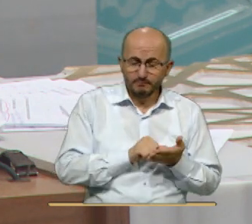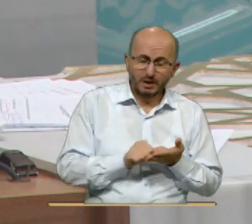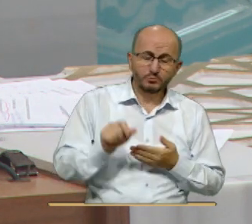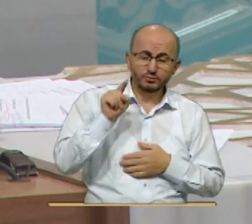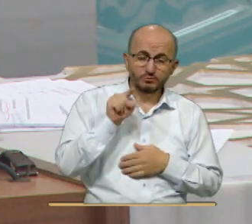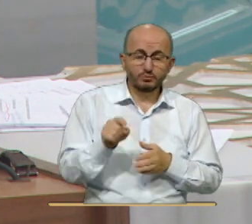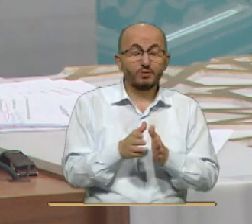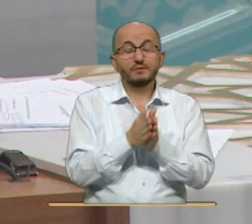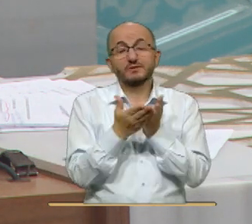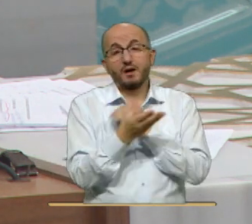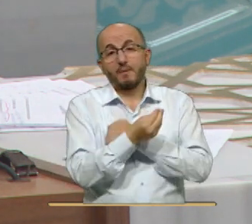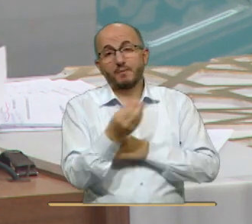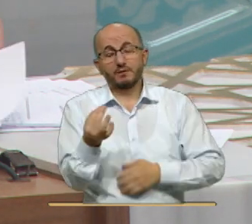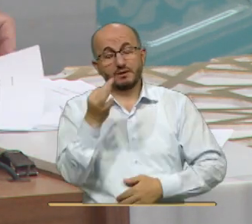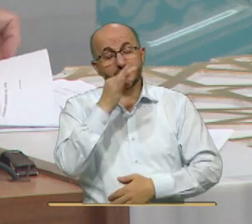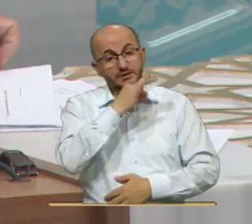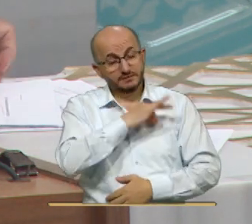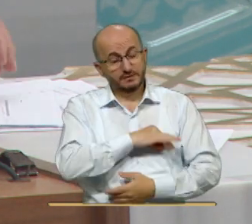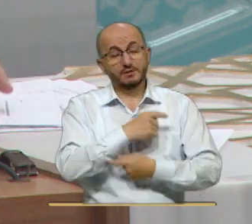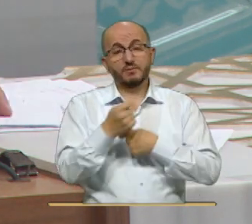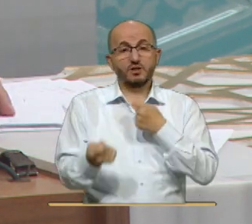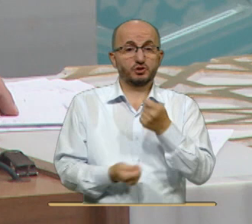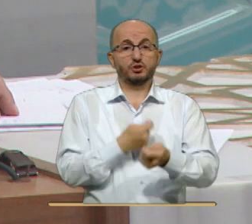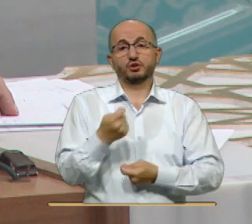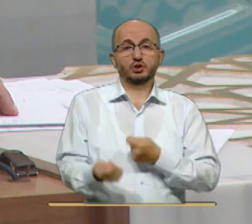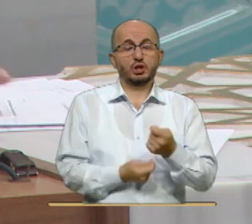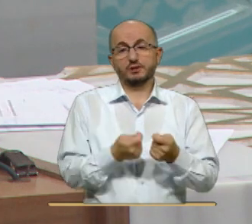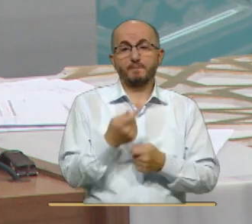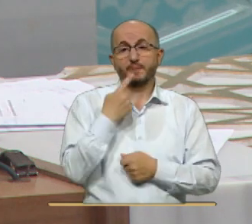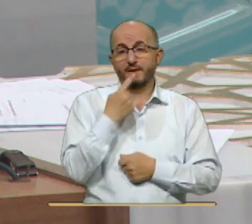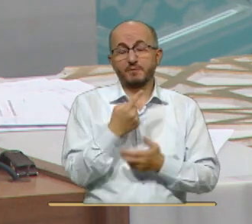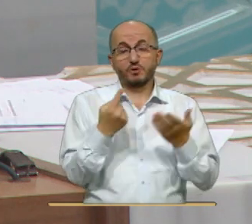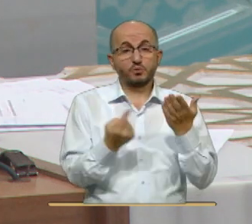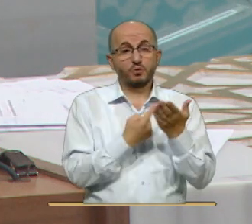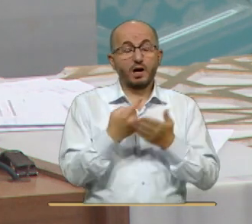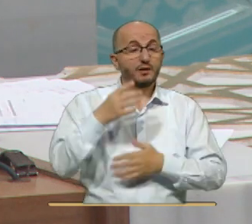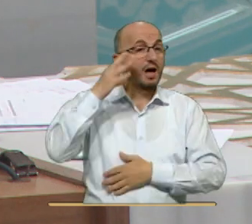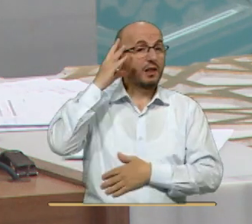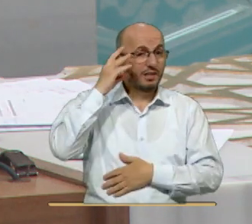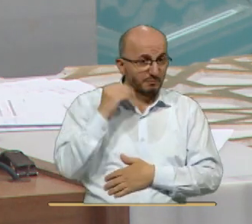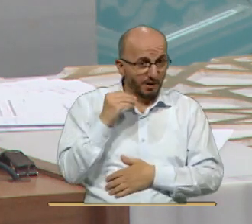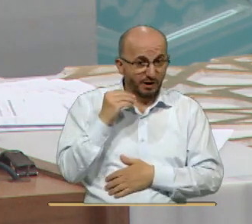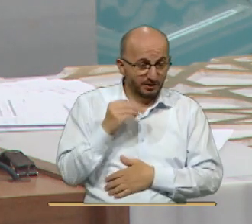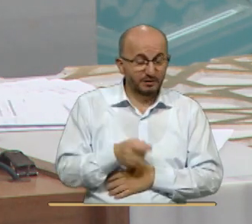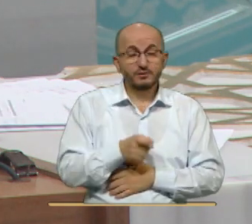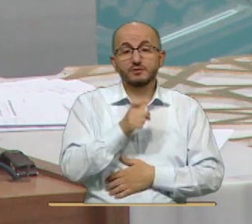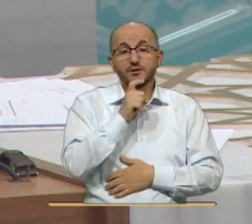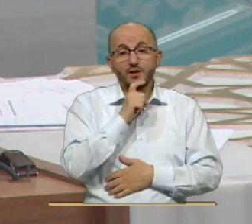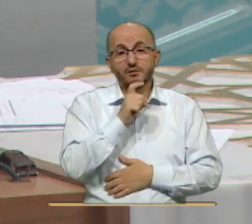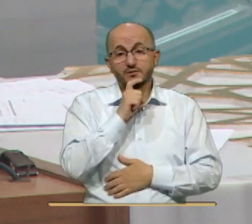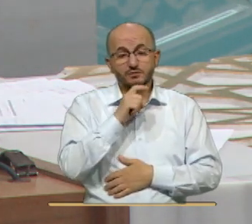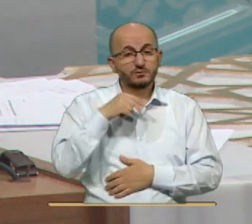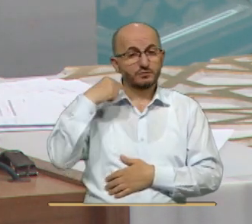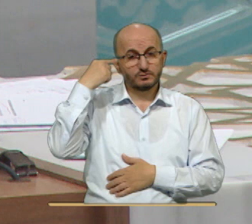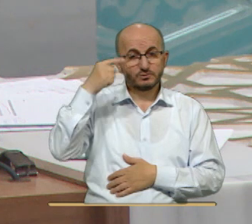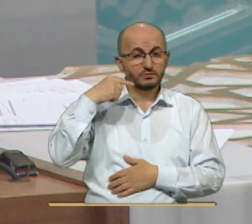kaynaklardan istifade etmeye çalışalım. Demek ki Kur'an'ı anlamak, o yanlış anlayışı